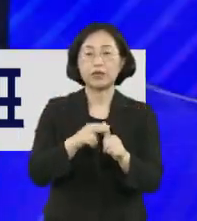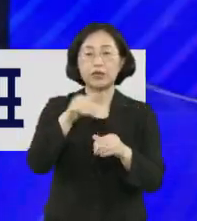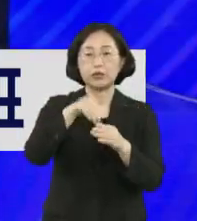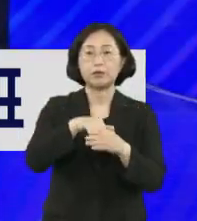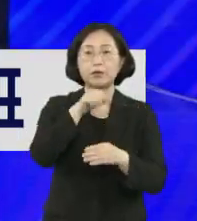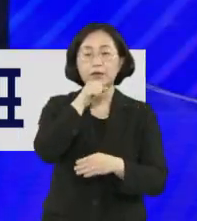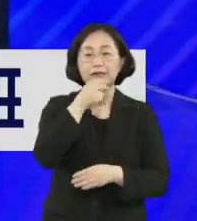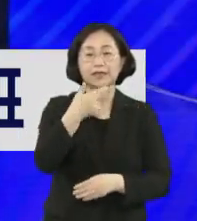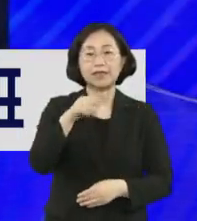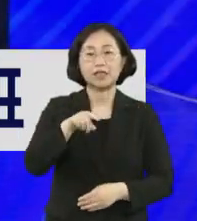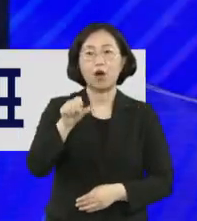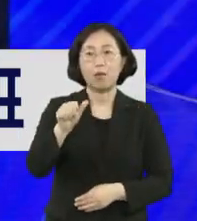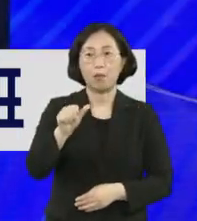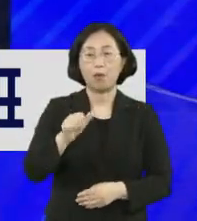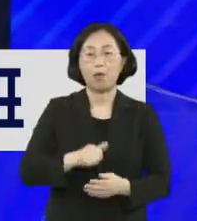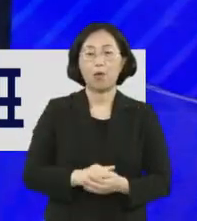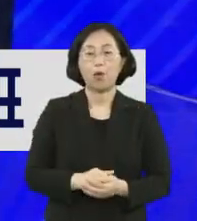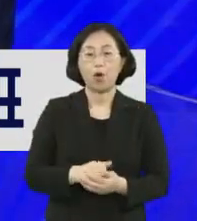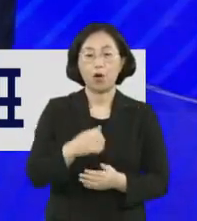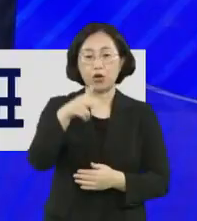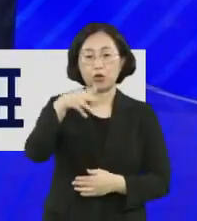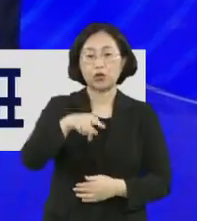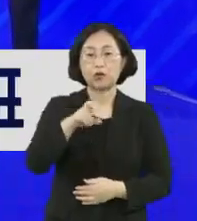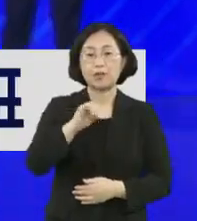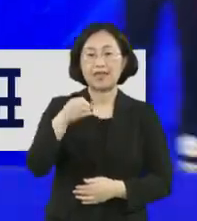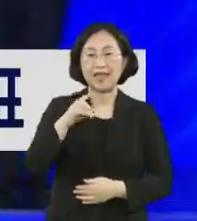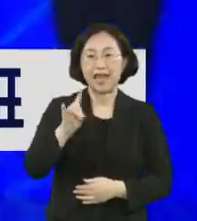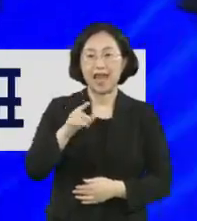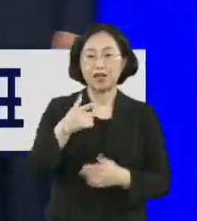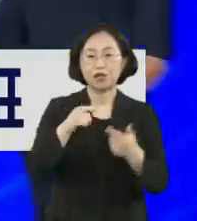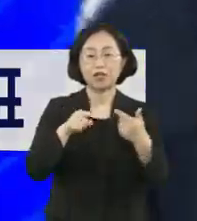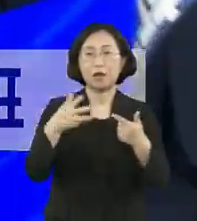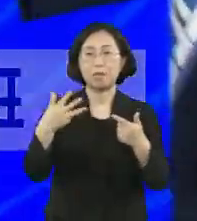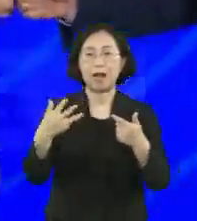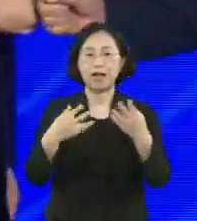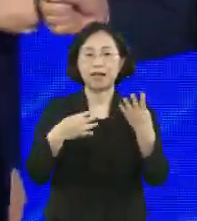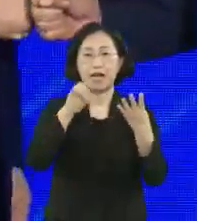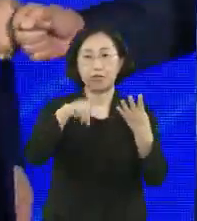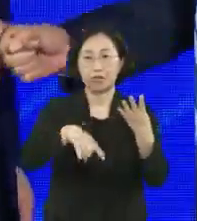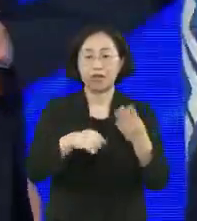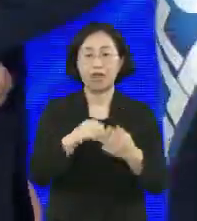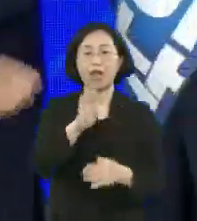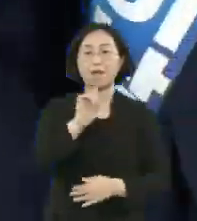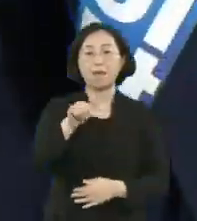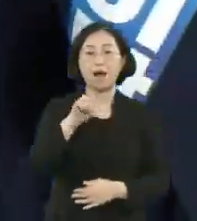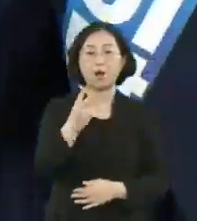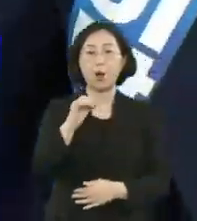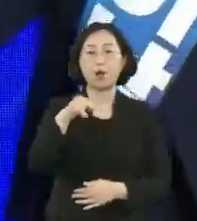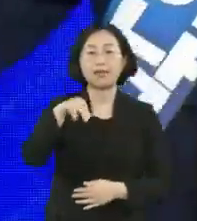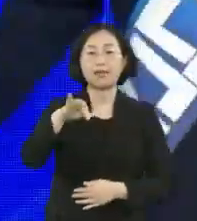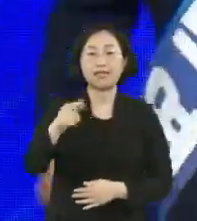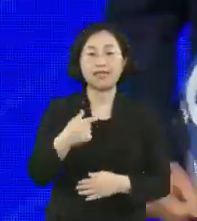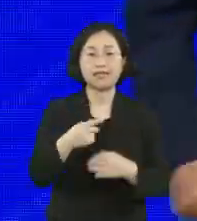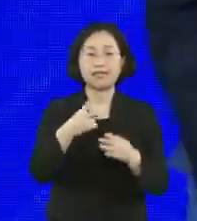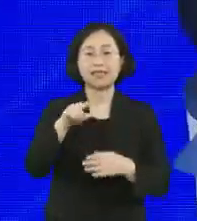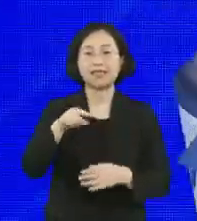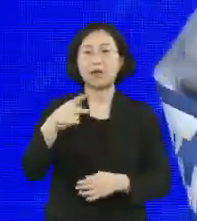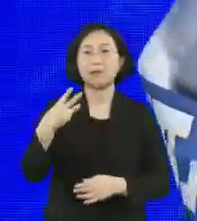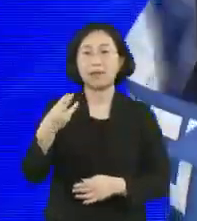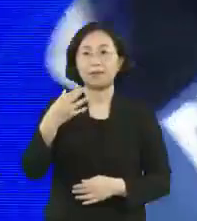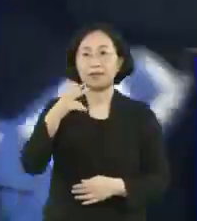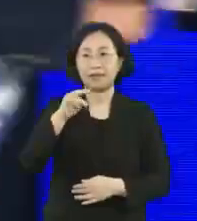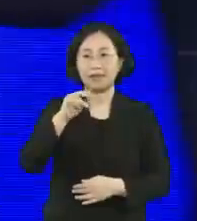투표율 7.05%, 추미애 후보는 6.81%로 4위, 박용진 후보